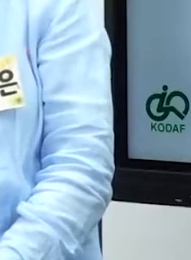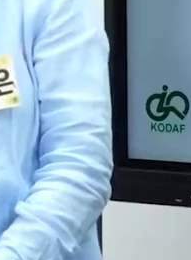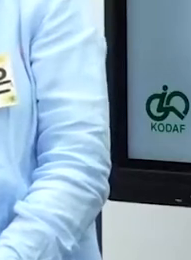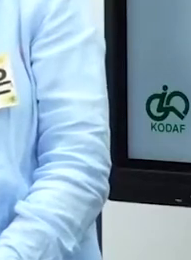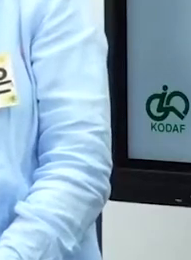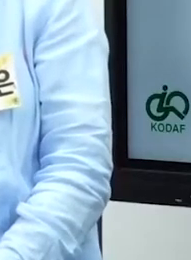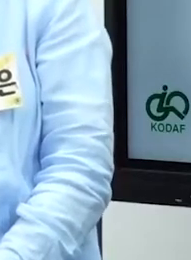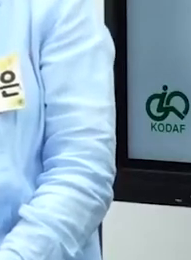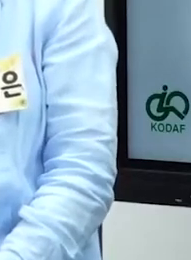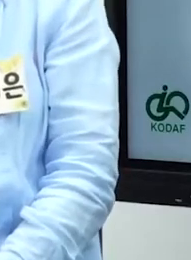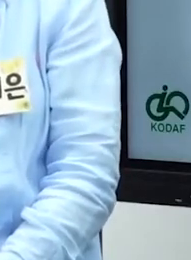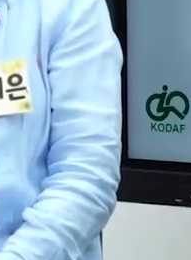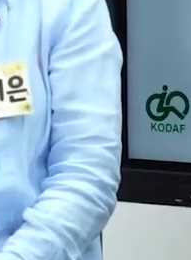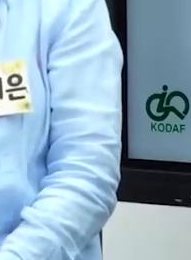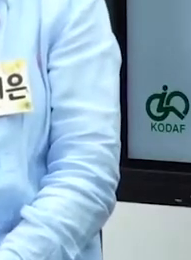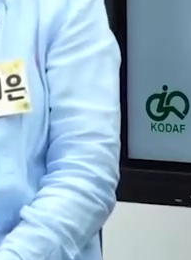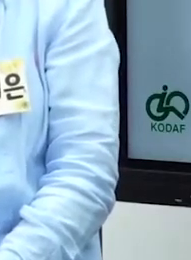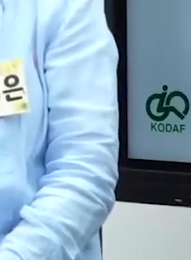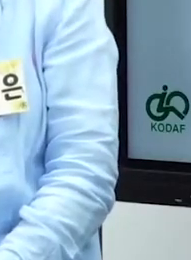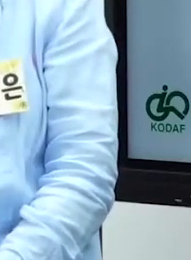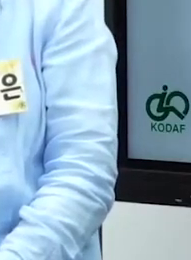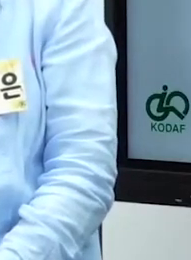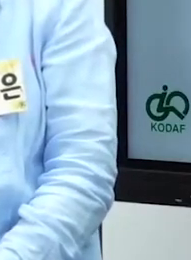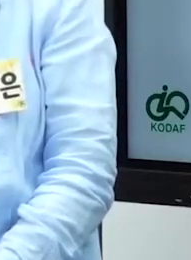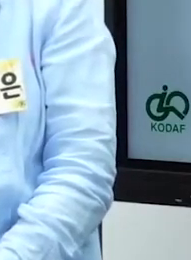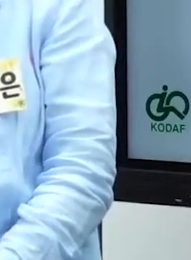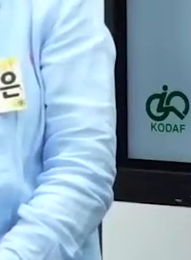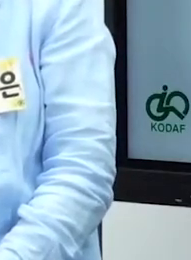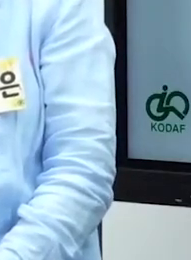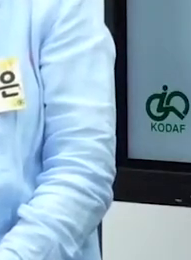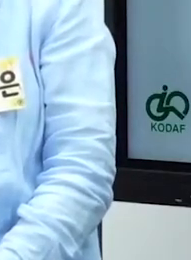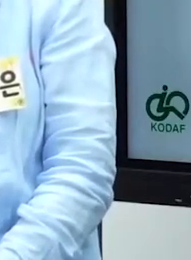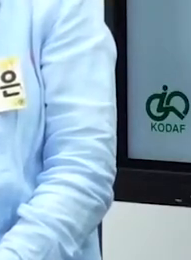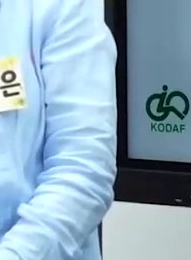같습니다. 걸어오다 보니 이 자리에 제가 앉아 있습니다.